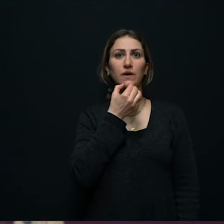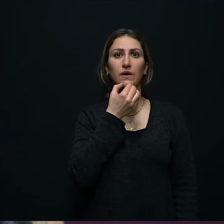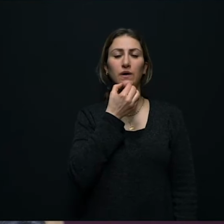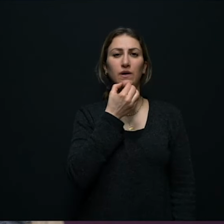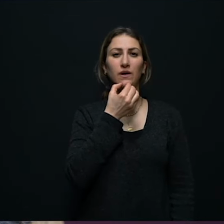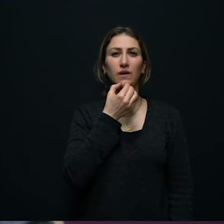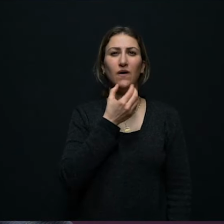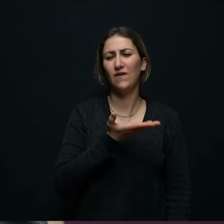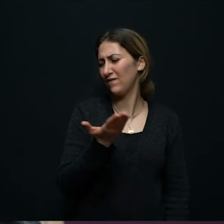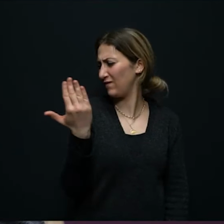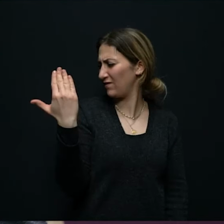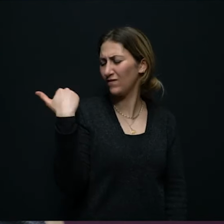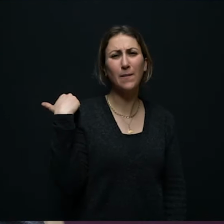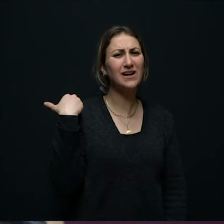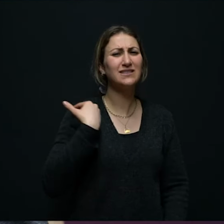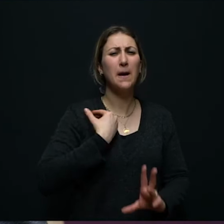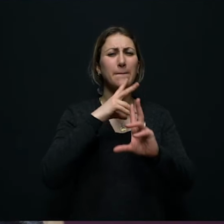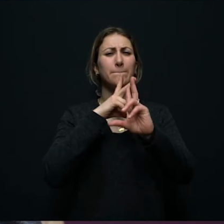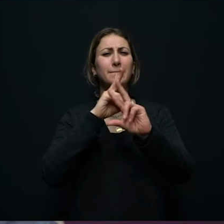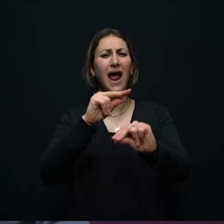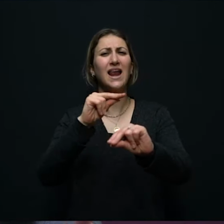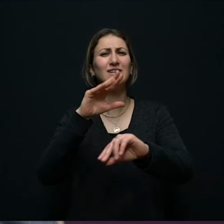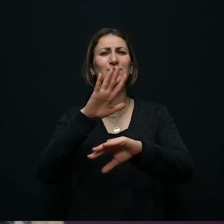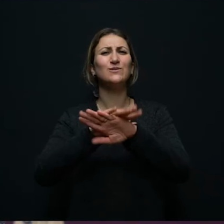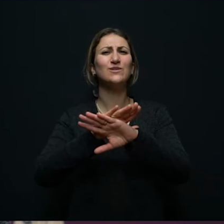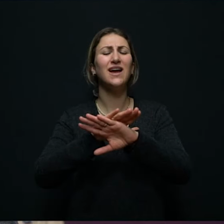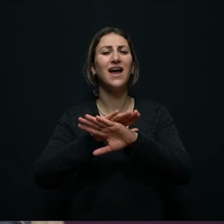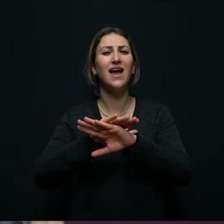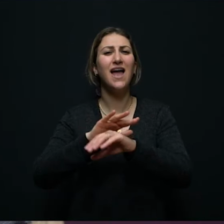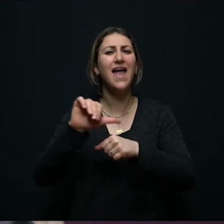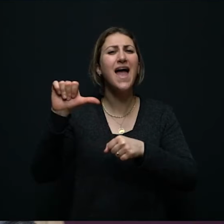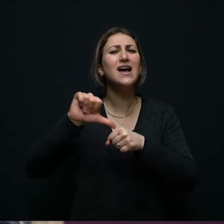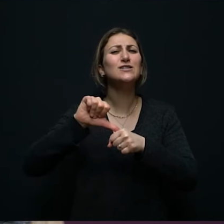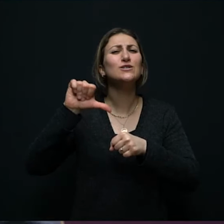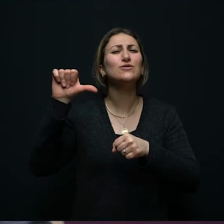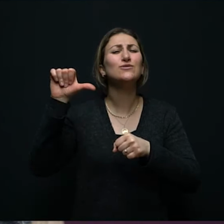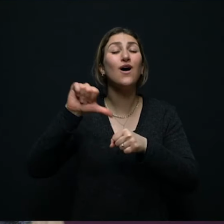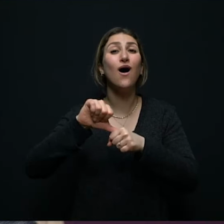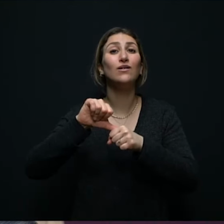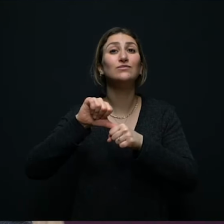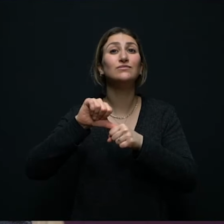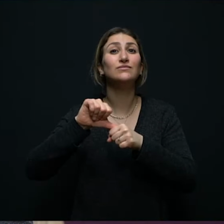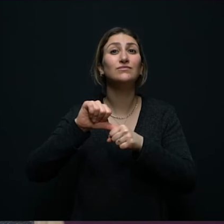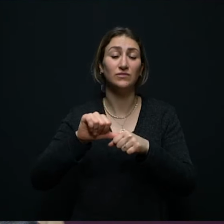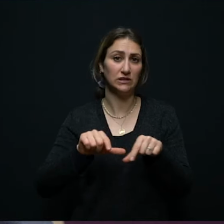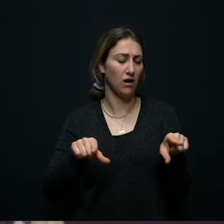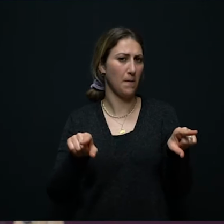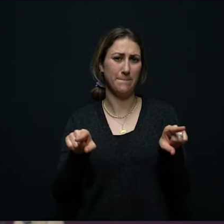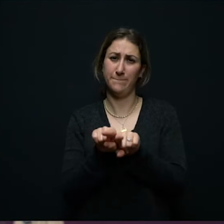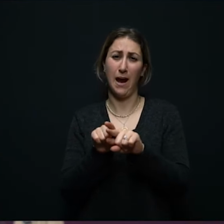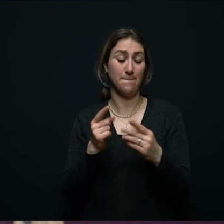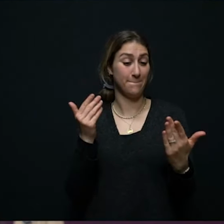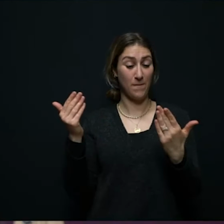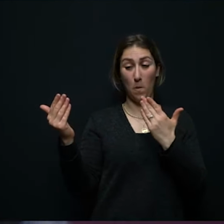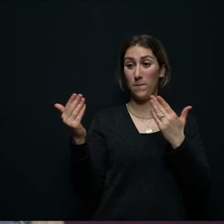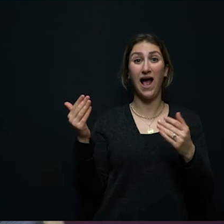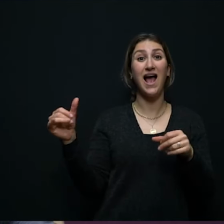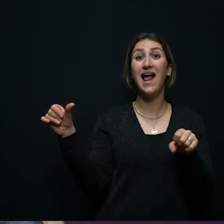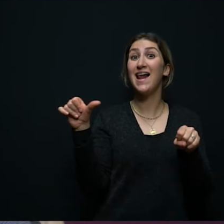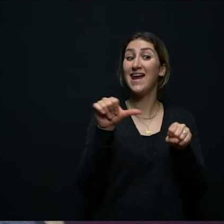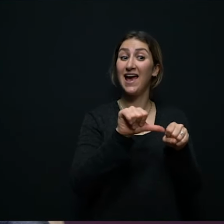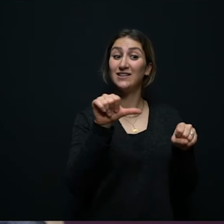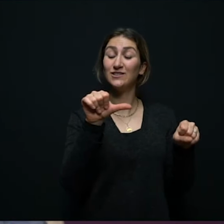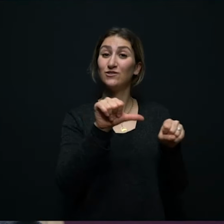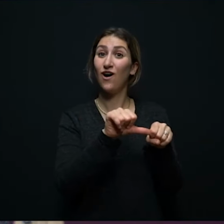dernière fois je sais pas si vous vous souvenez l'essence et comme le péché dieu un feu dévorant tu approches l'essence d'un feu